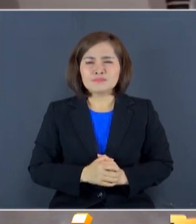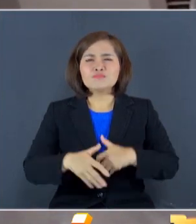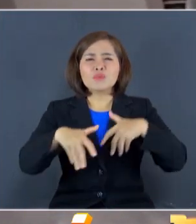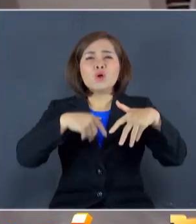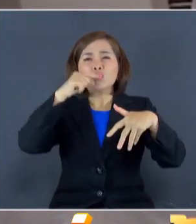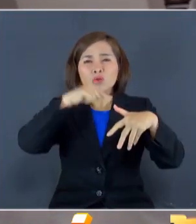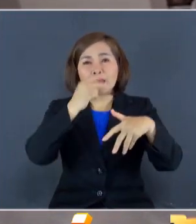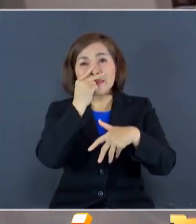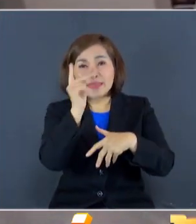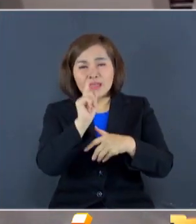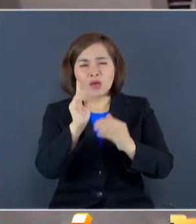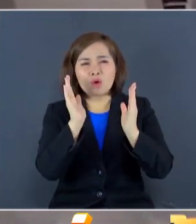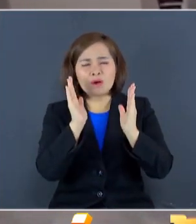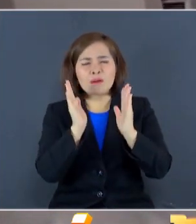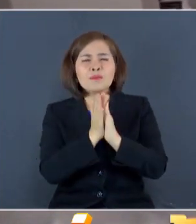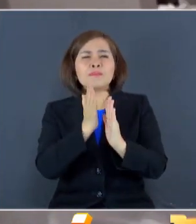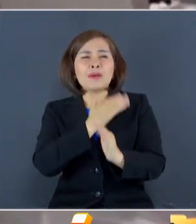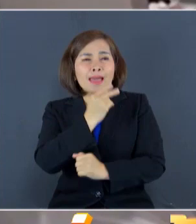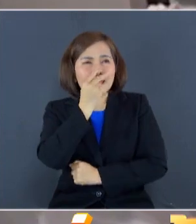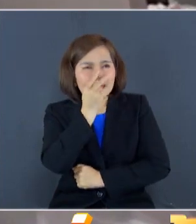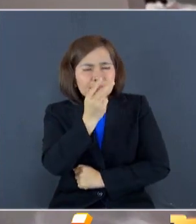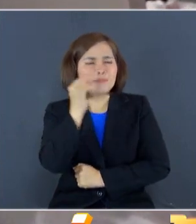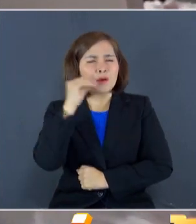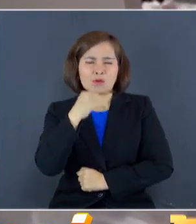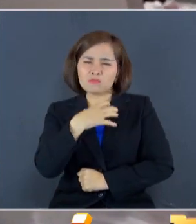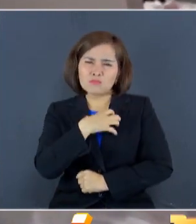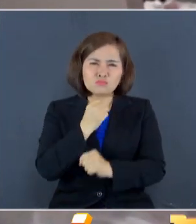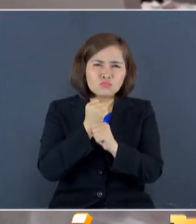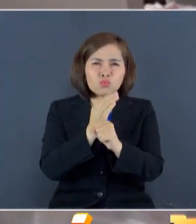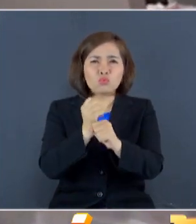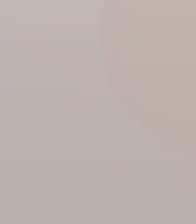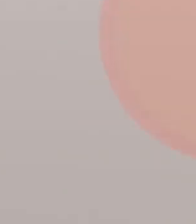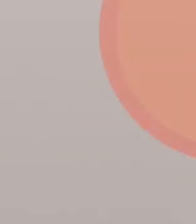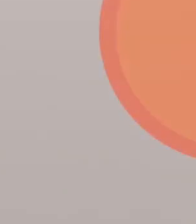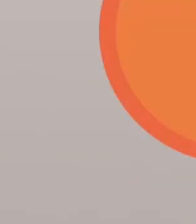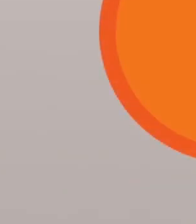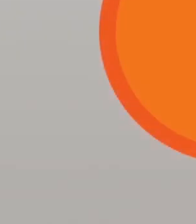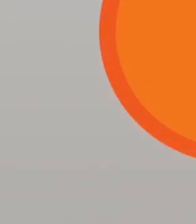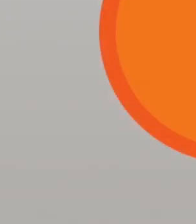อ่ะพอเห็นพระเห็นเจ้าก็ อยาก ที ่ จะ นะ ทำบุญนะครับผม